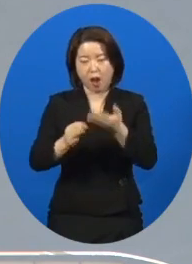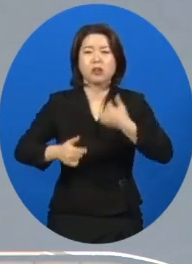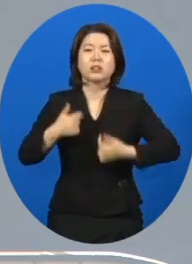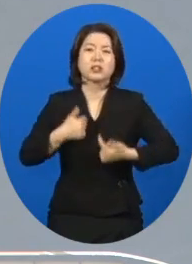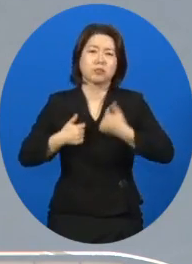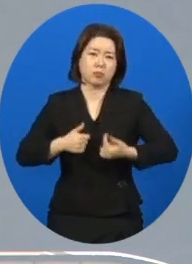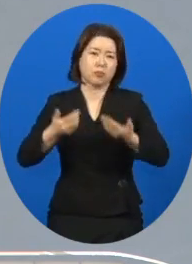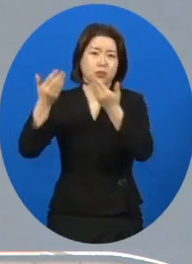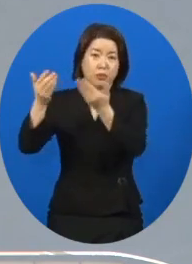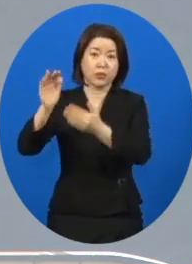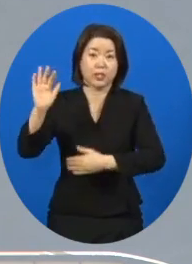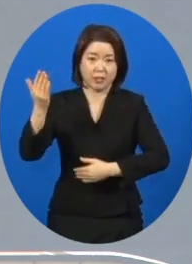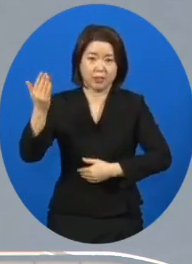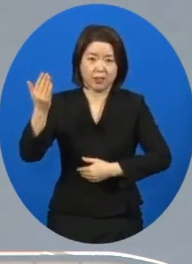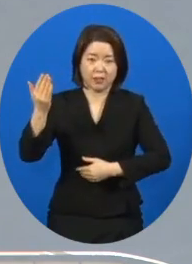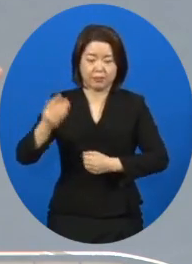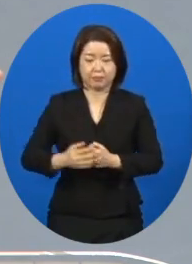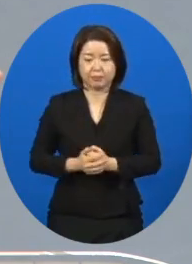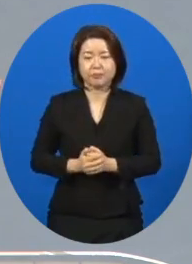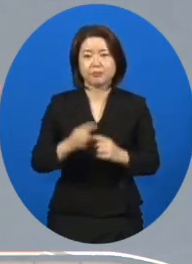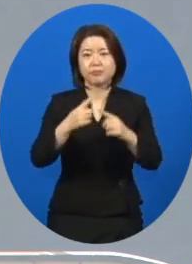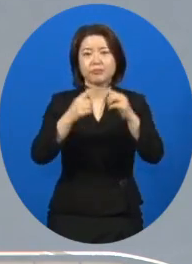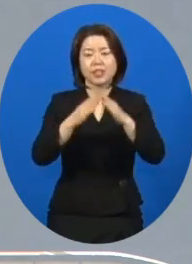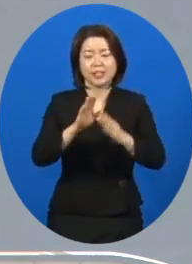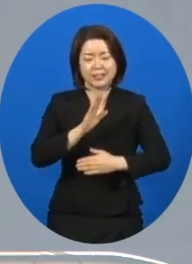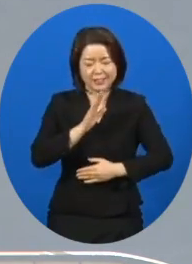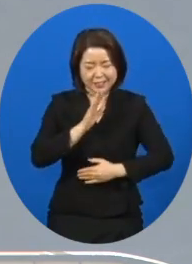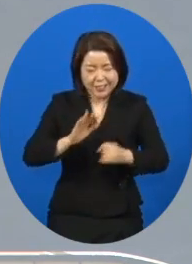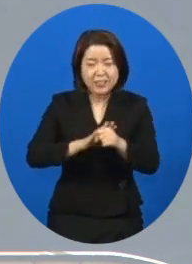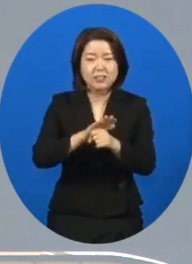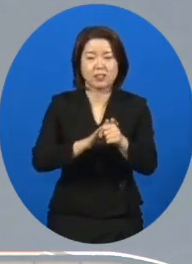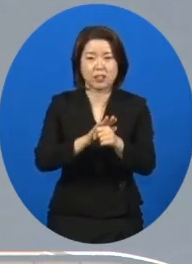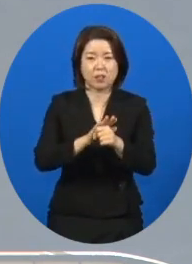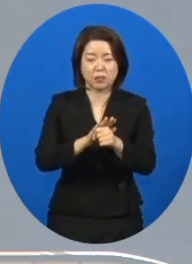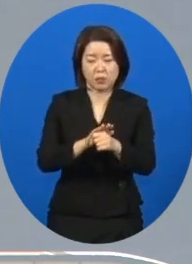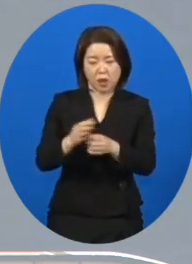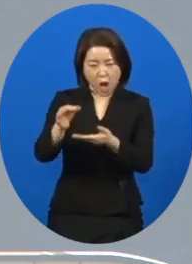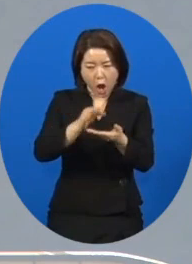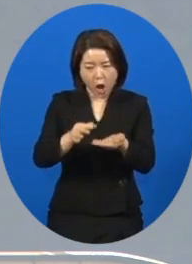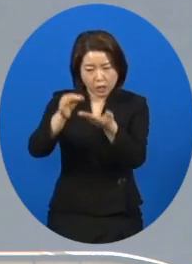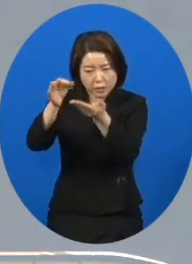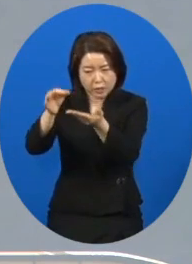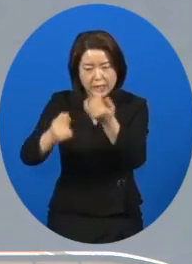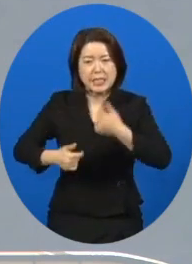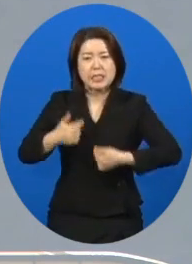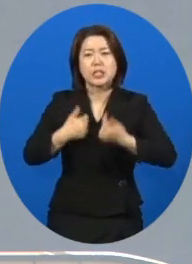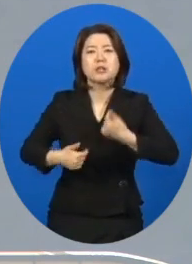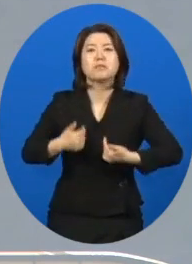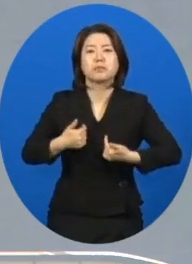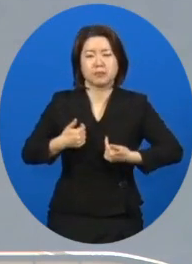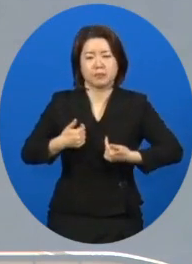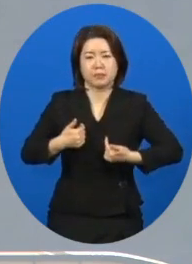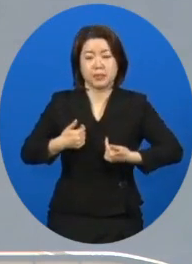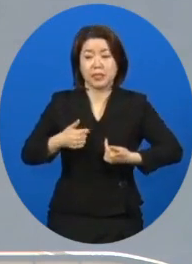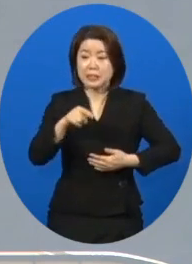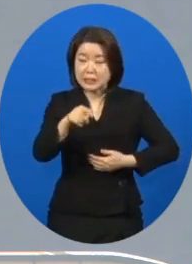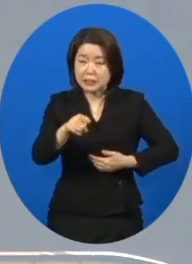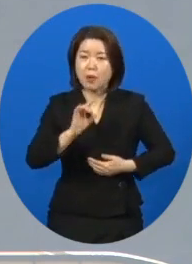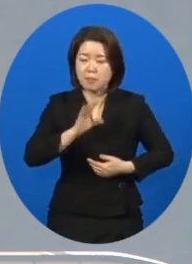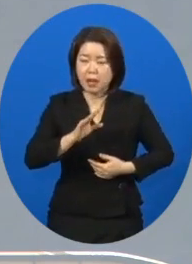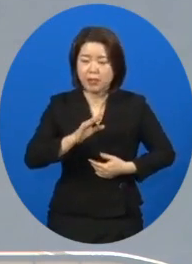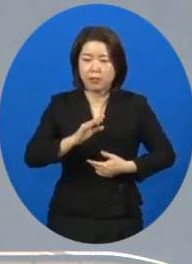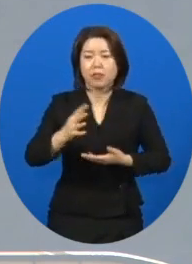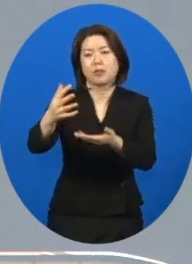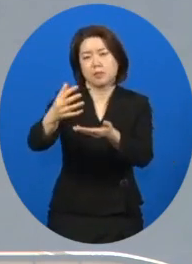거라. 교회를 정말 사랑하고 헌금하는 것이 기쁜 사람의 헌금만